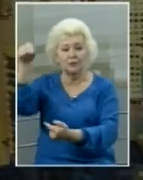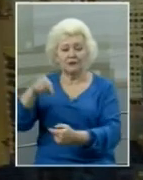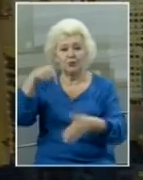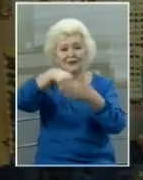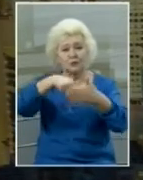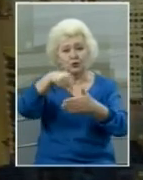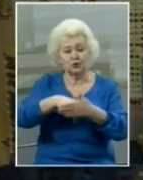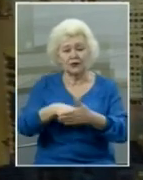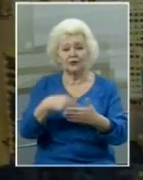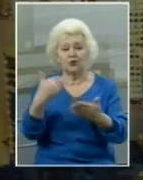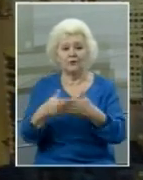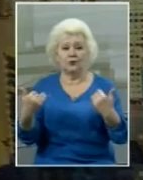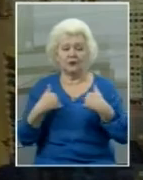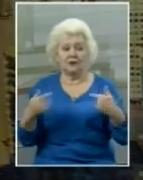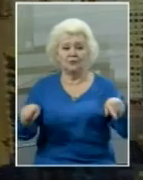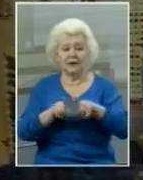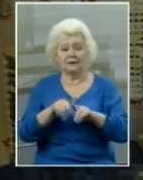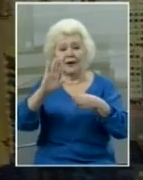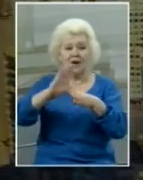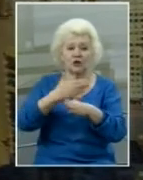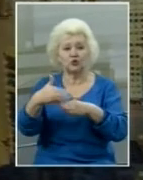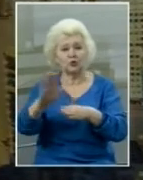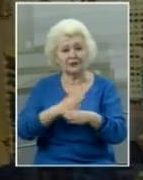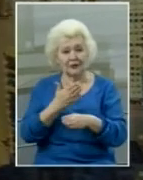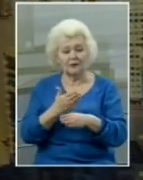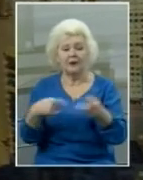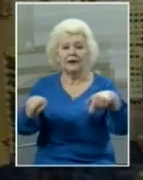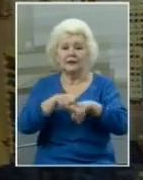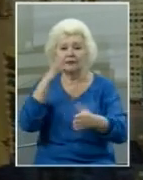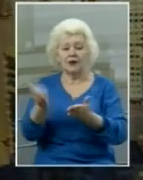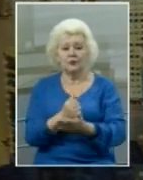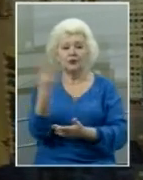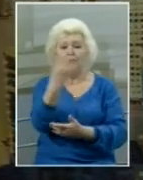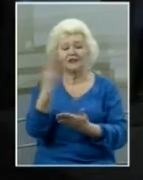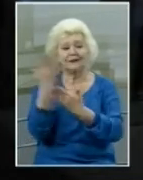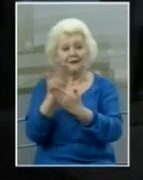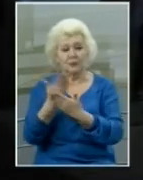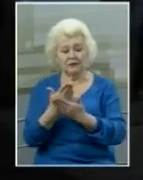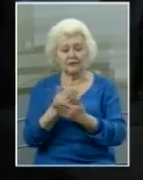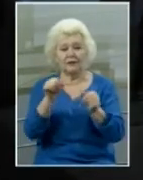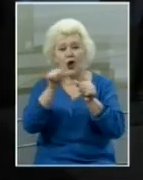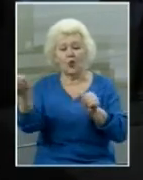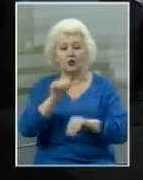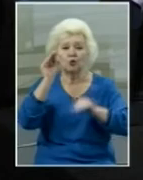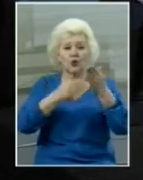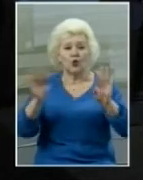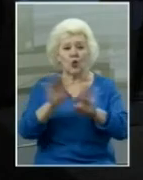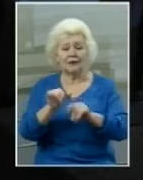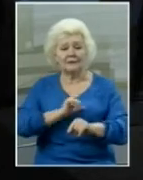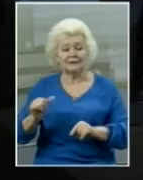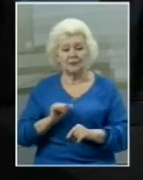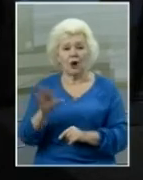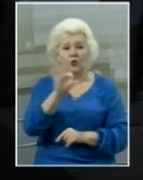сюжету. Вот. І от так от розсортував. І так вийшло 4 мультфільми. Окрім композицій самого